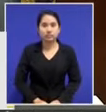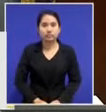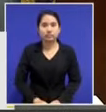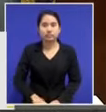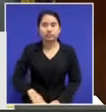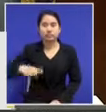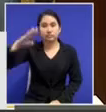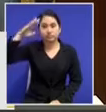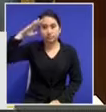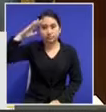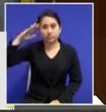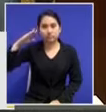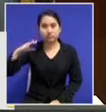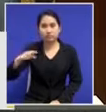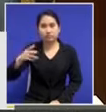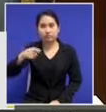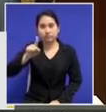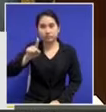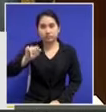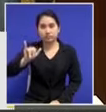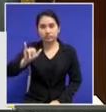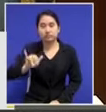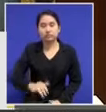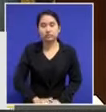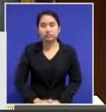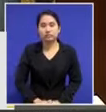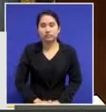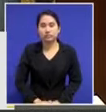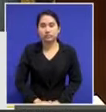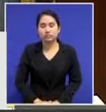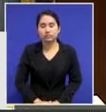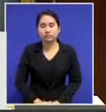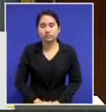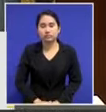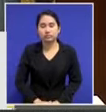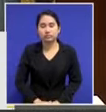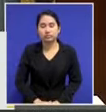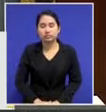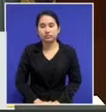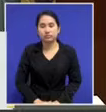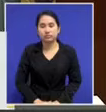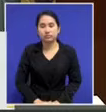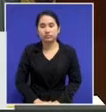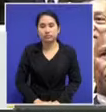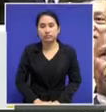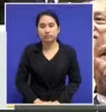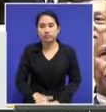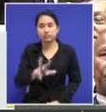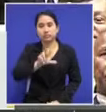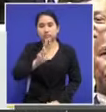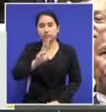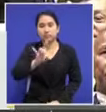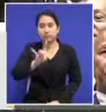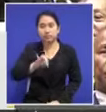พลเอกประยุทธ์จันทร์โอชาครับ 368นายพิทักษ์ชัยเจริญ พลเอกประยุทธ์จันทร์โอชา